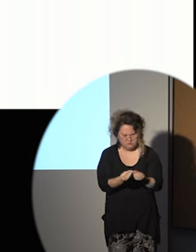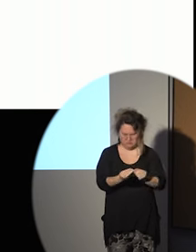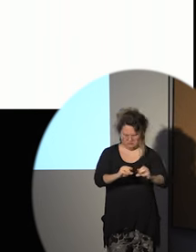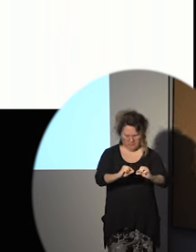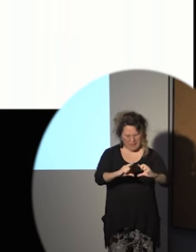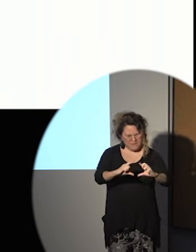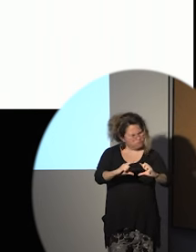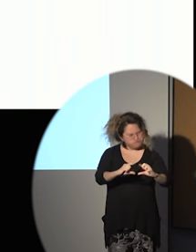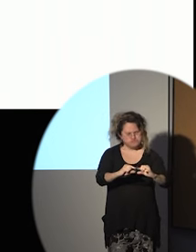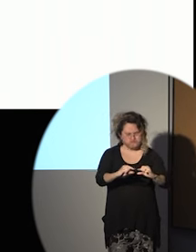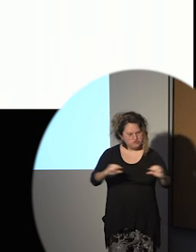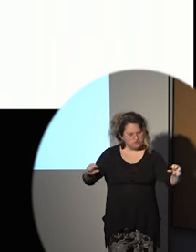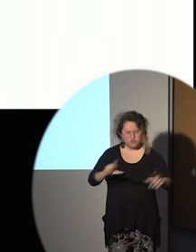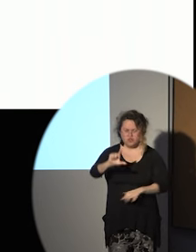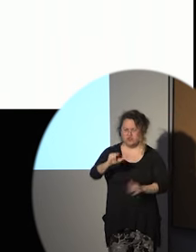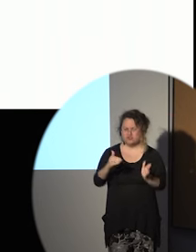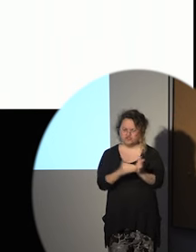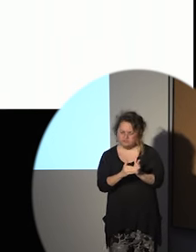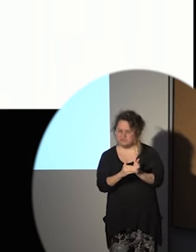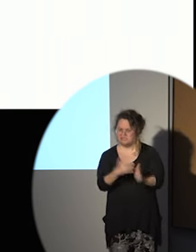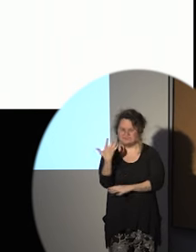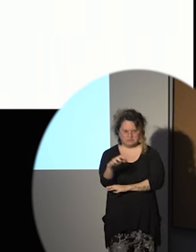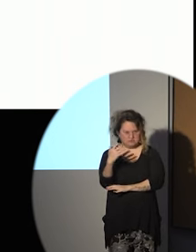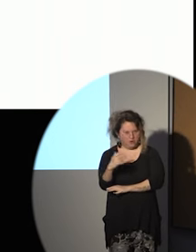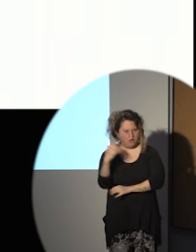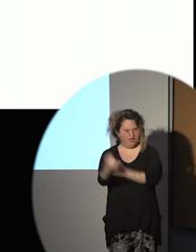sur 100 000 années-lumière de diamètre.